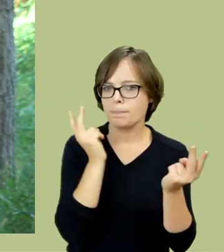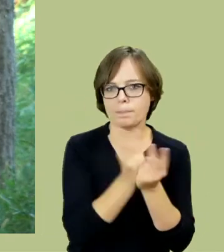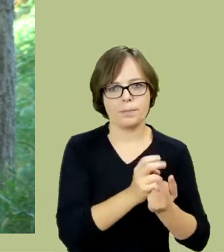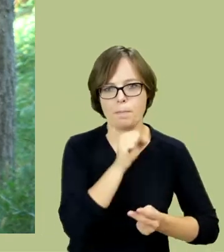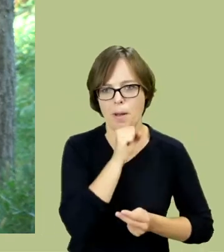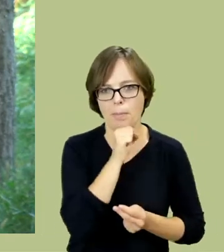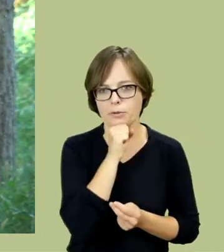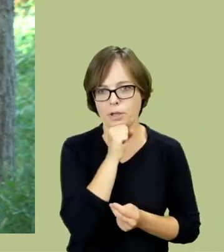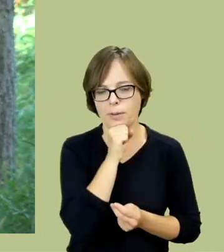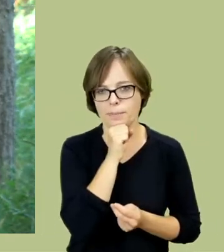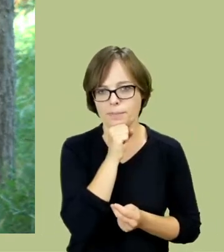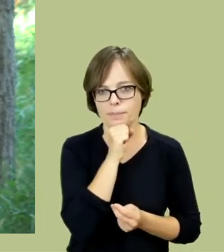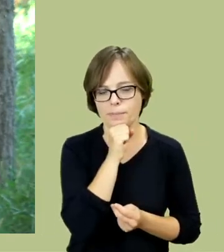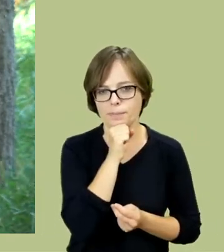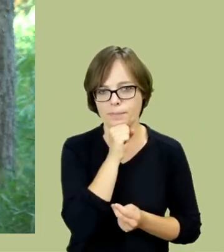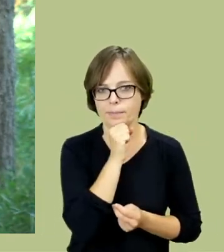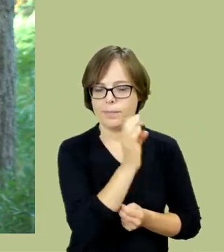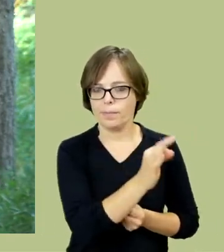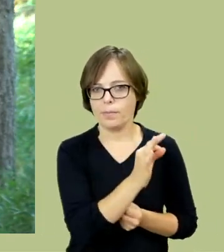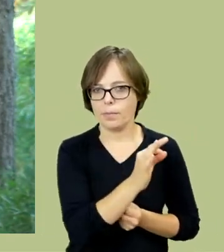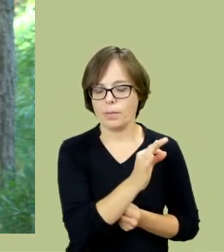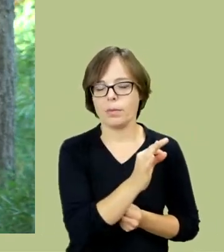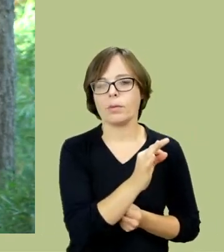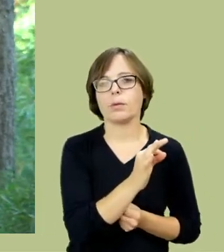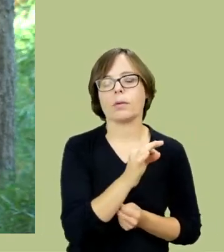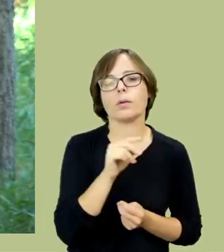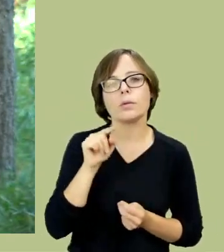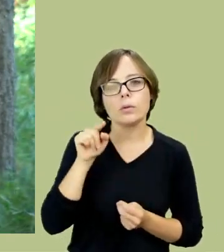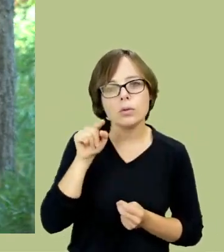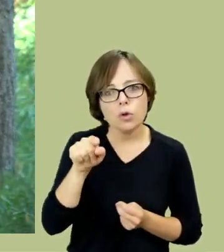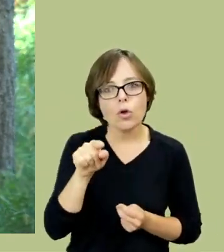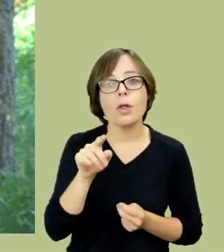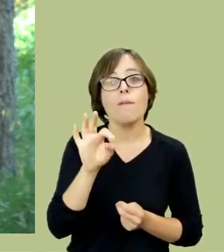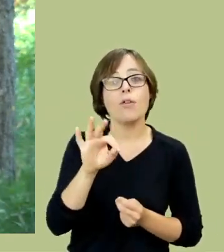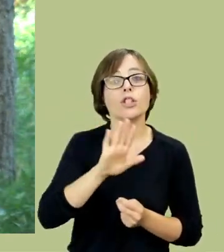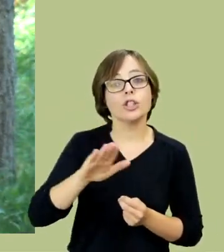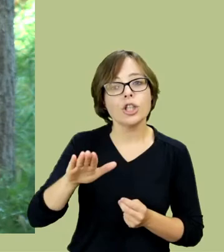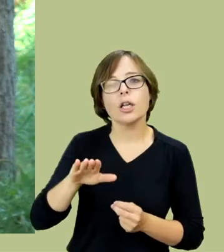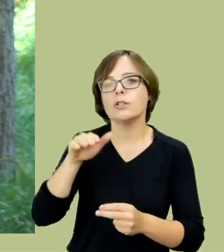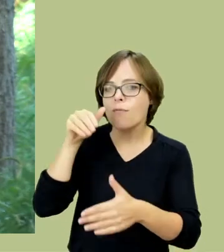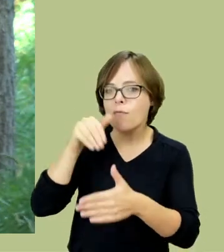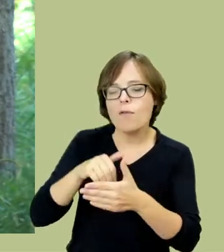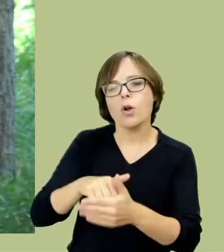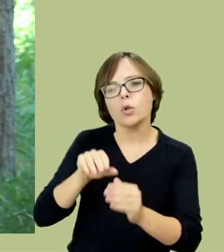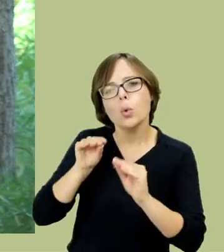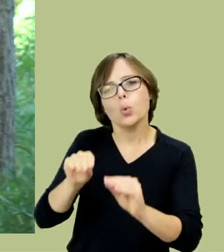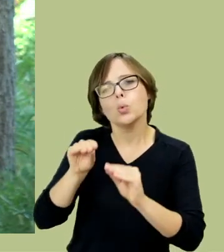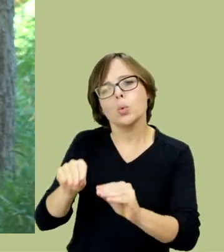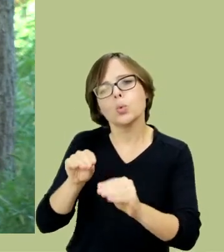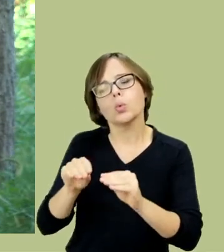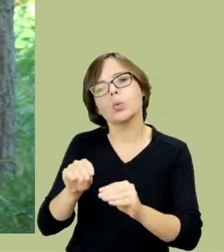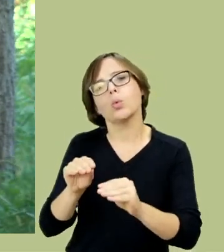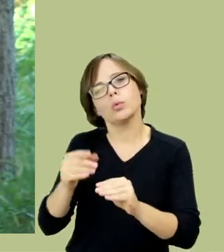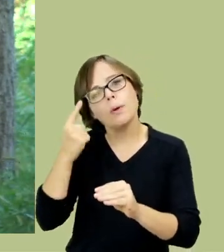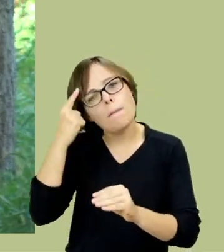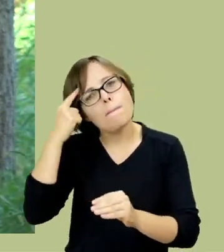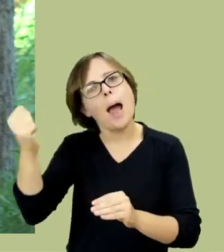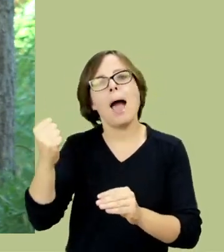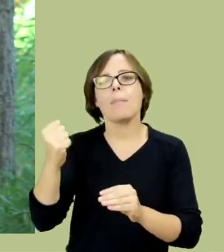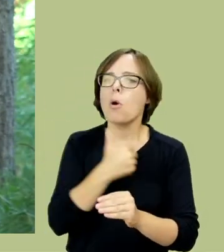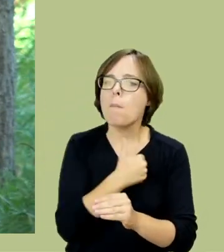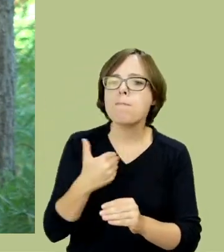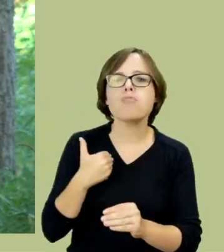Karolina Zachorska ugruntowywała, wychowując swoje dzieci ciągle tę pamięć ojczyźnie,